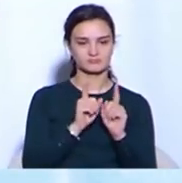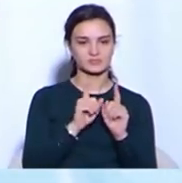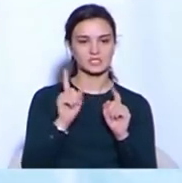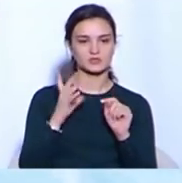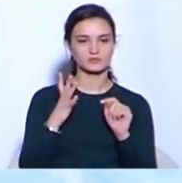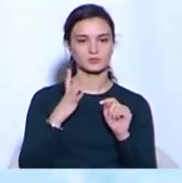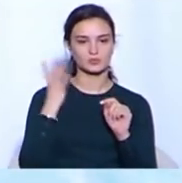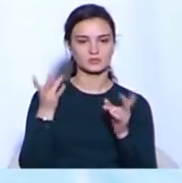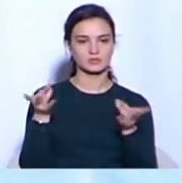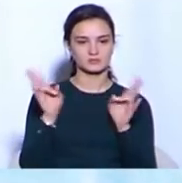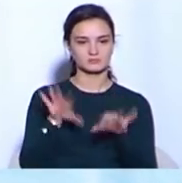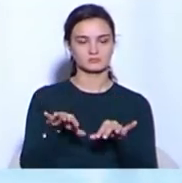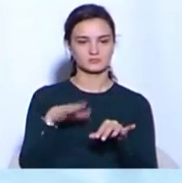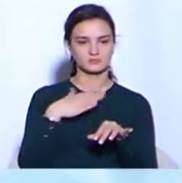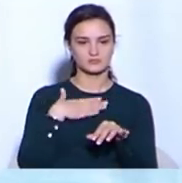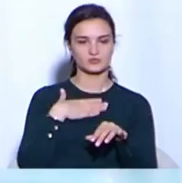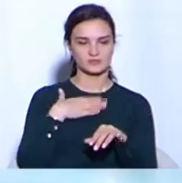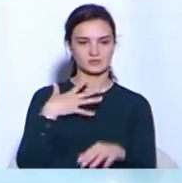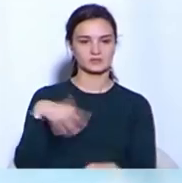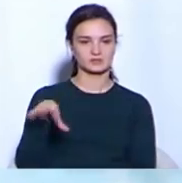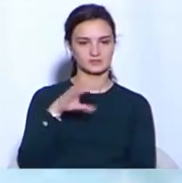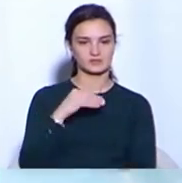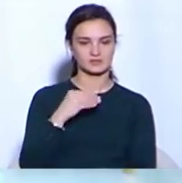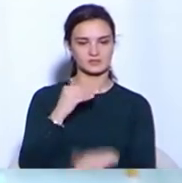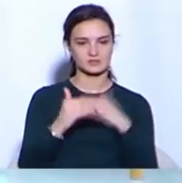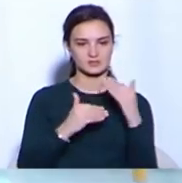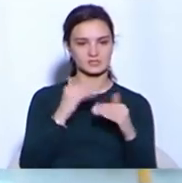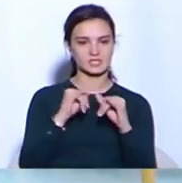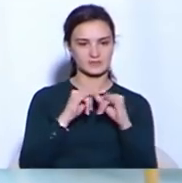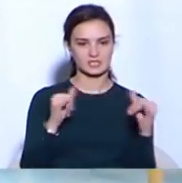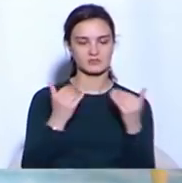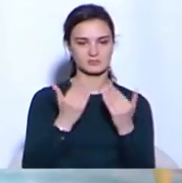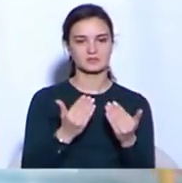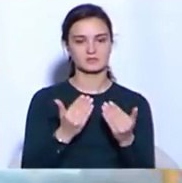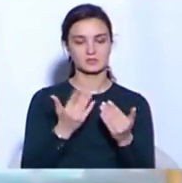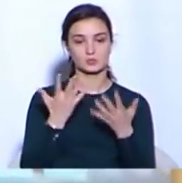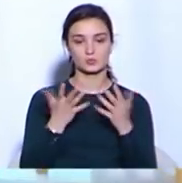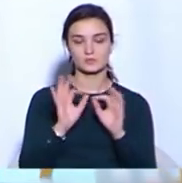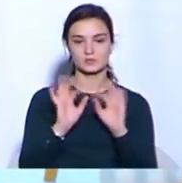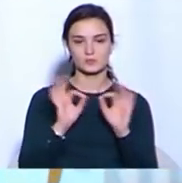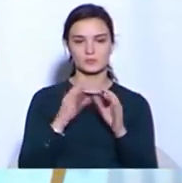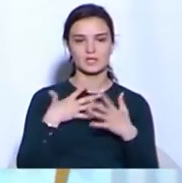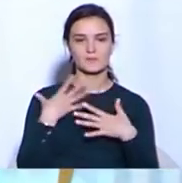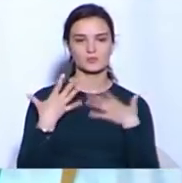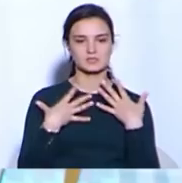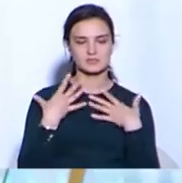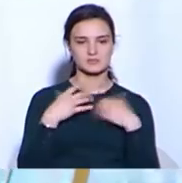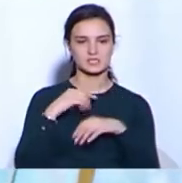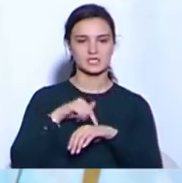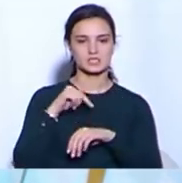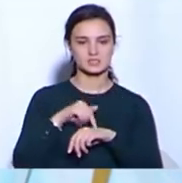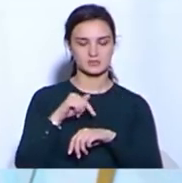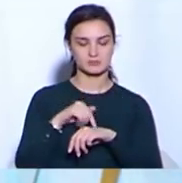რომელიც მან დატოვა თითოეული ჩვენგანის განვითარებისათვის წარუშლელი. და თუ ვლაპარაკობთ ემოციებზე,